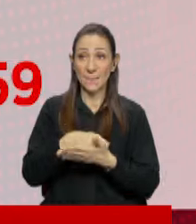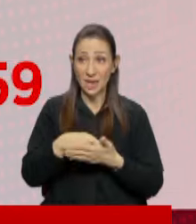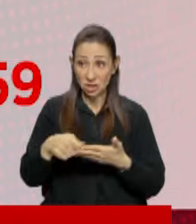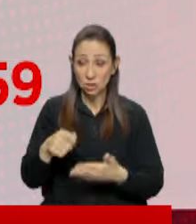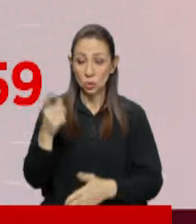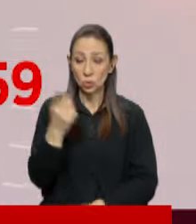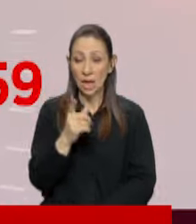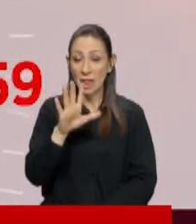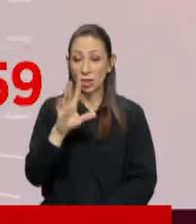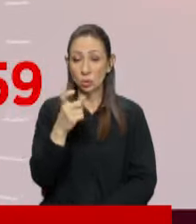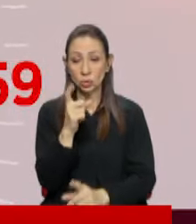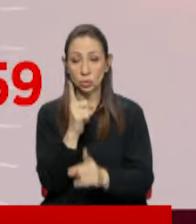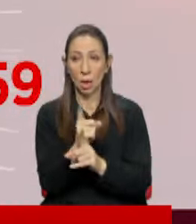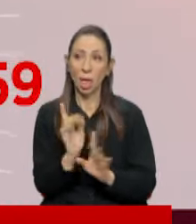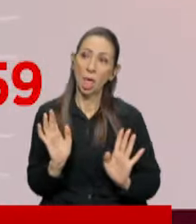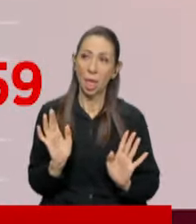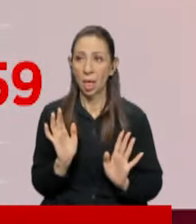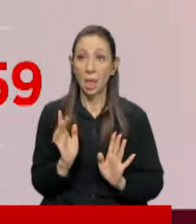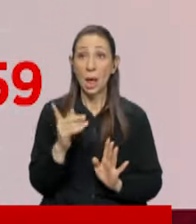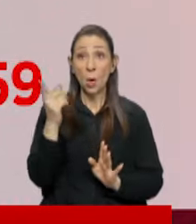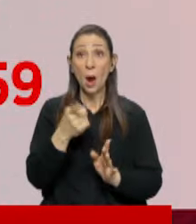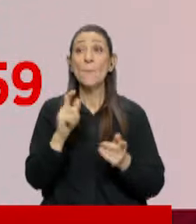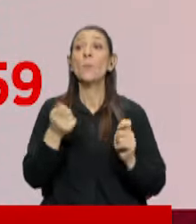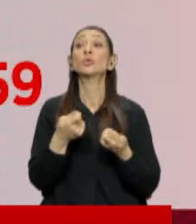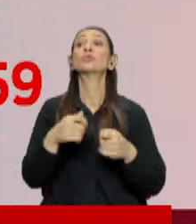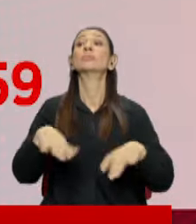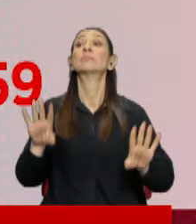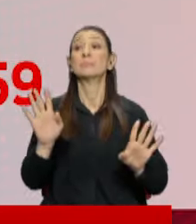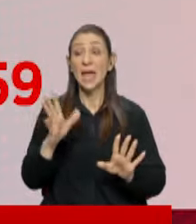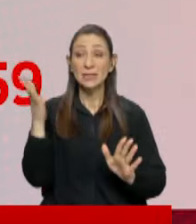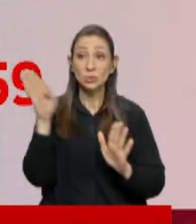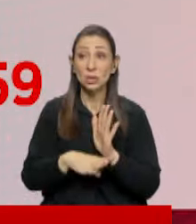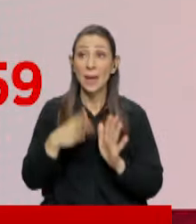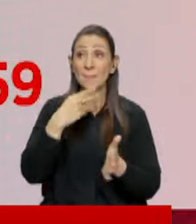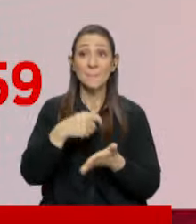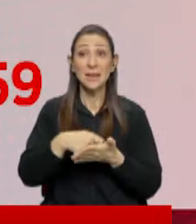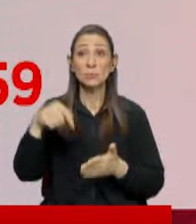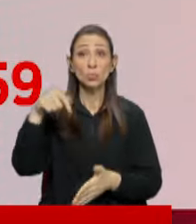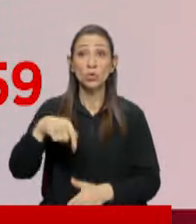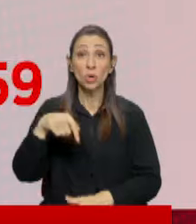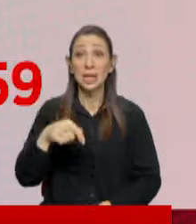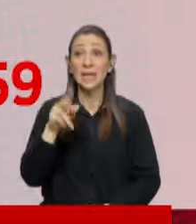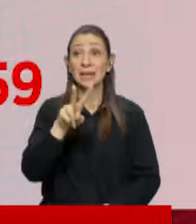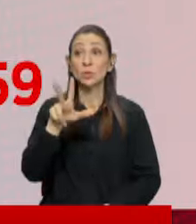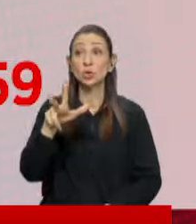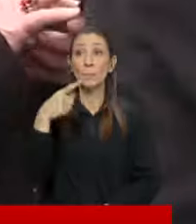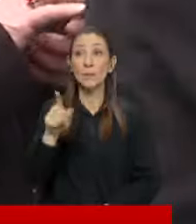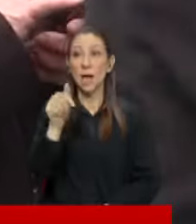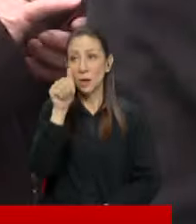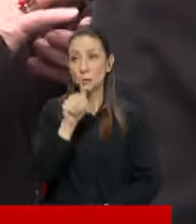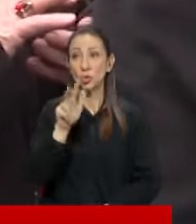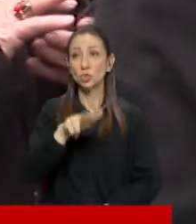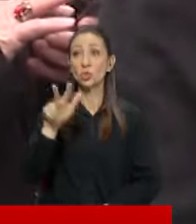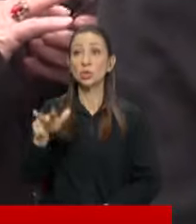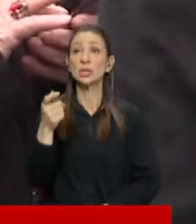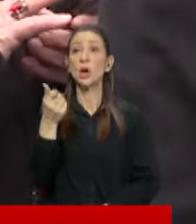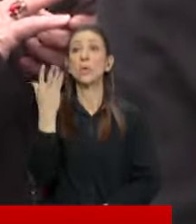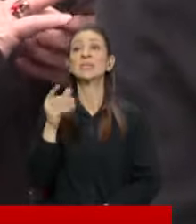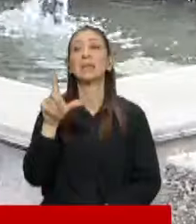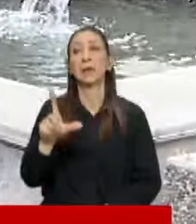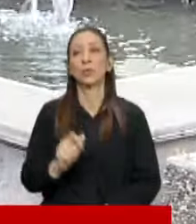ücretin %59'u kadar. Eğer oran bozulmasaydı en düşük emekli maaşının bugün 23 bin 633 lira